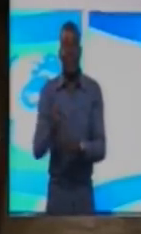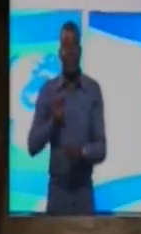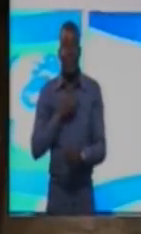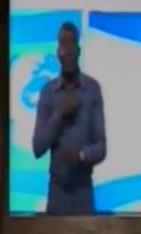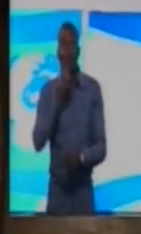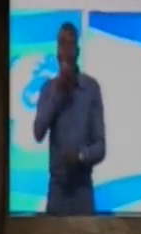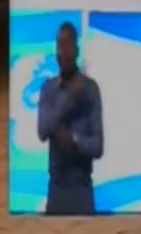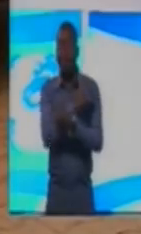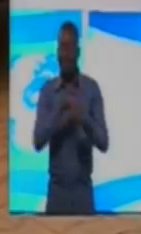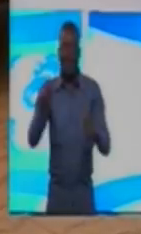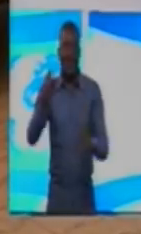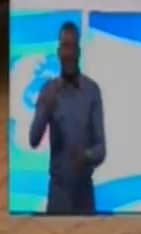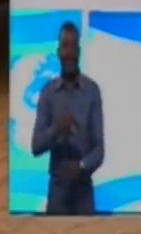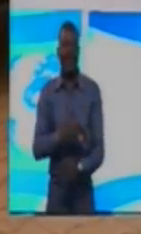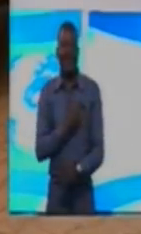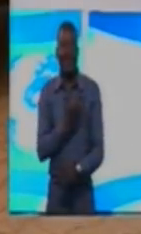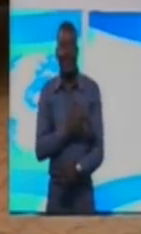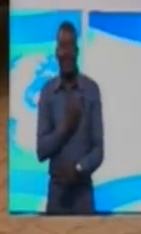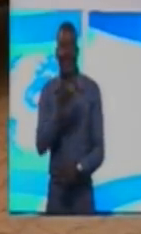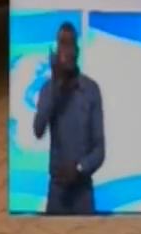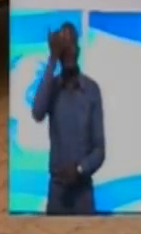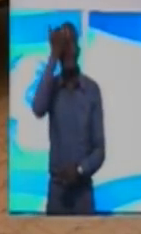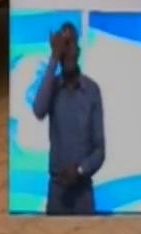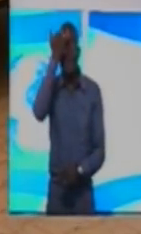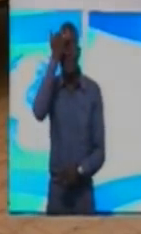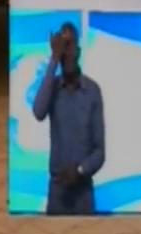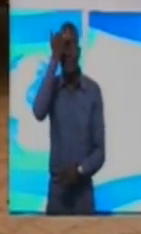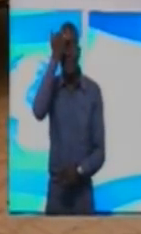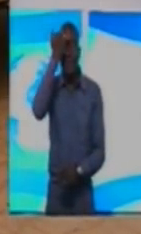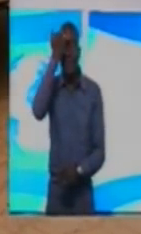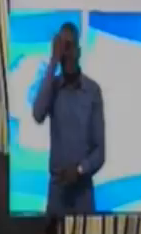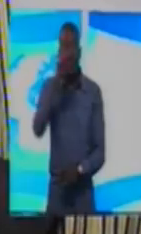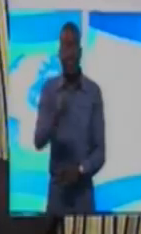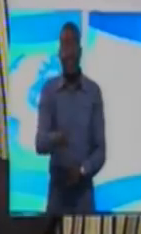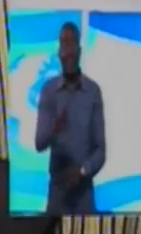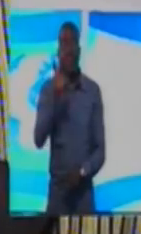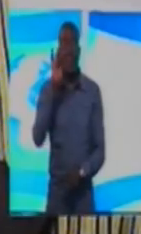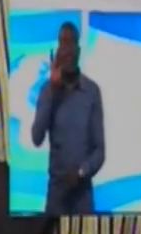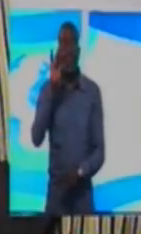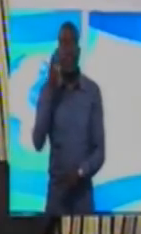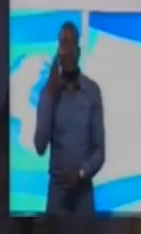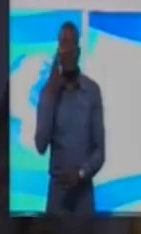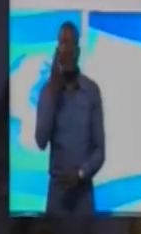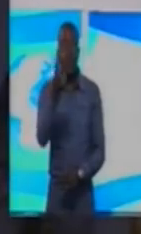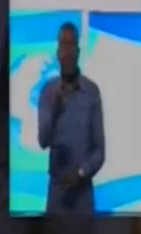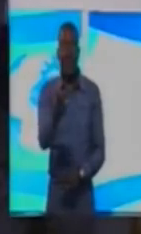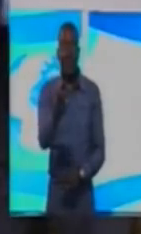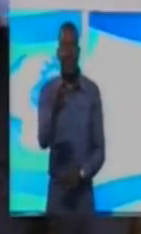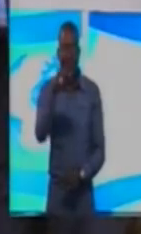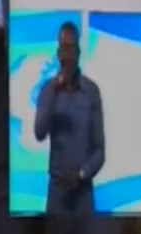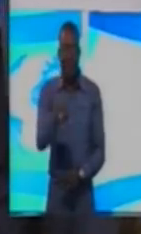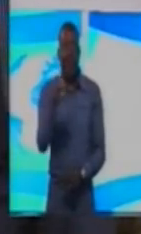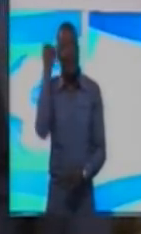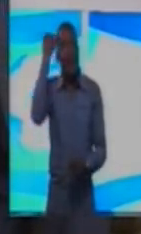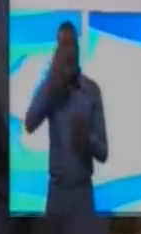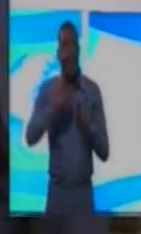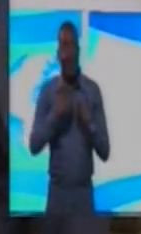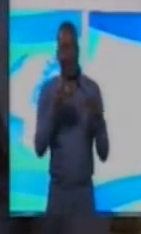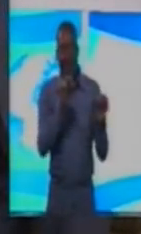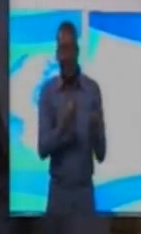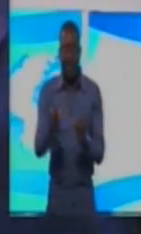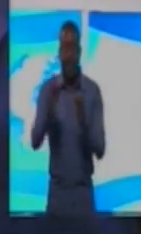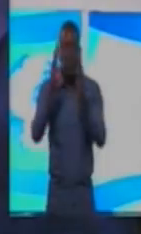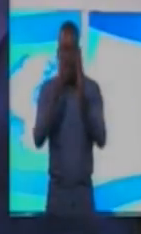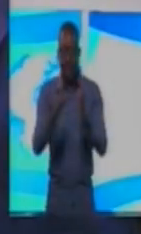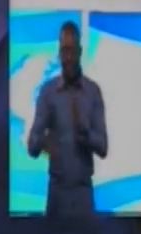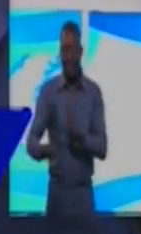contents de savoir, de réaliser, de voir qu'il y a des opérateurs